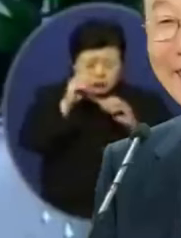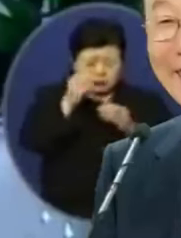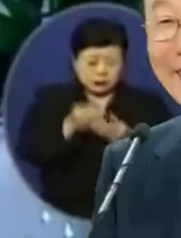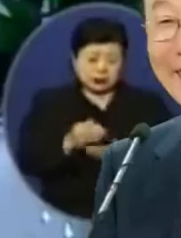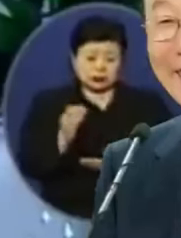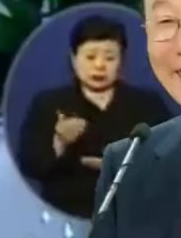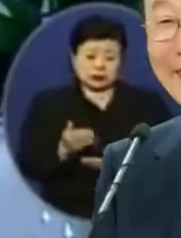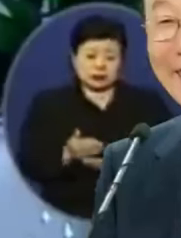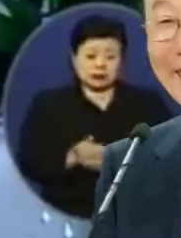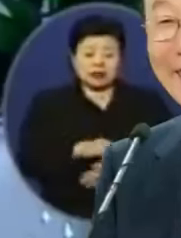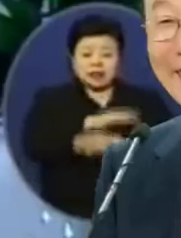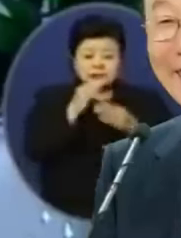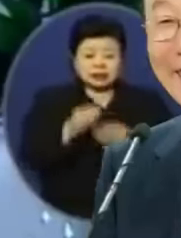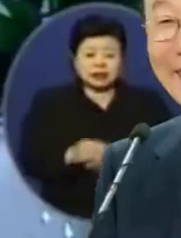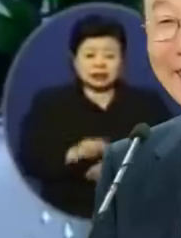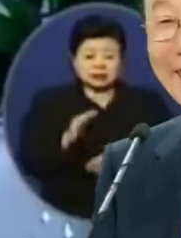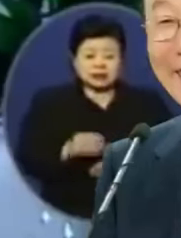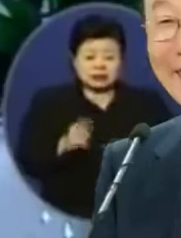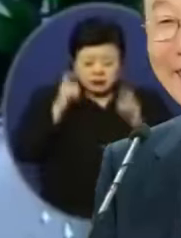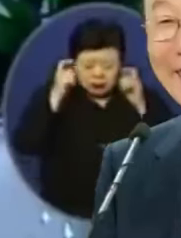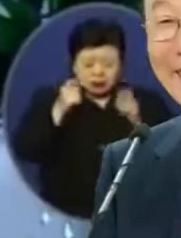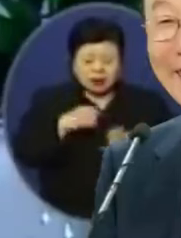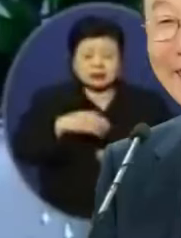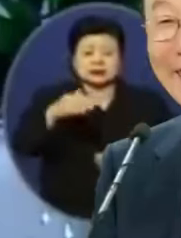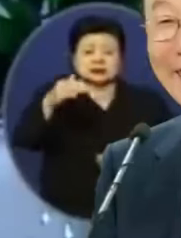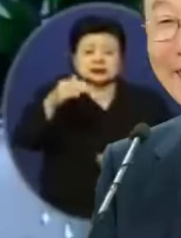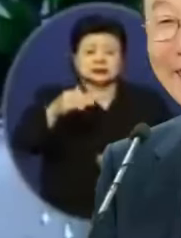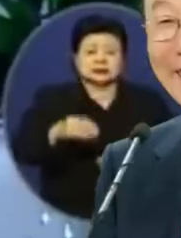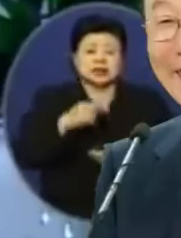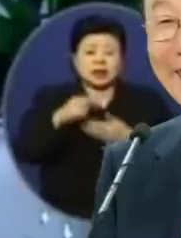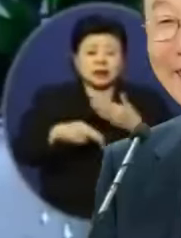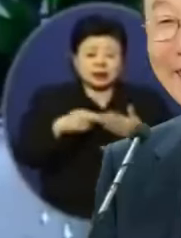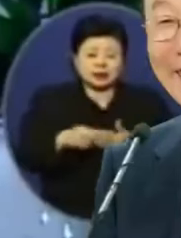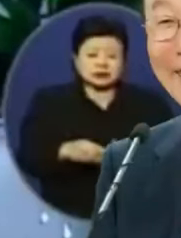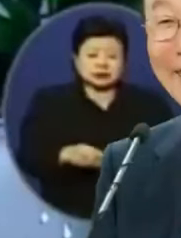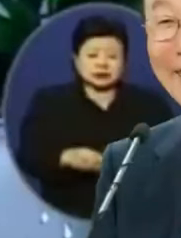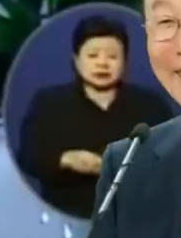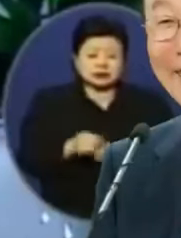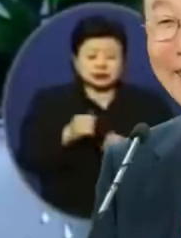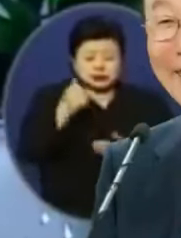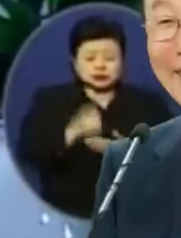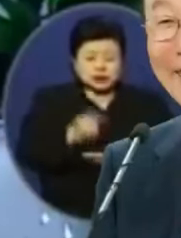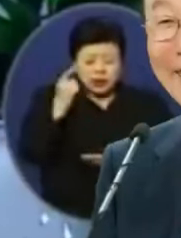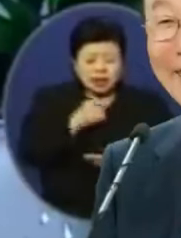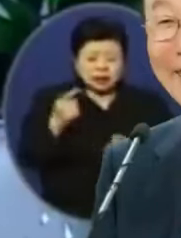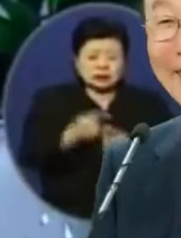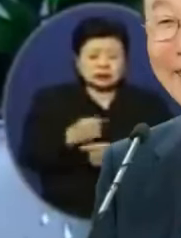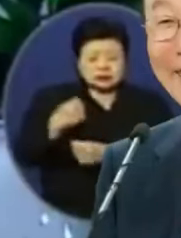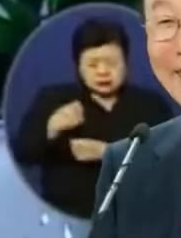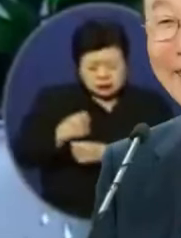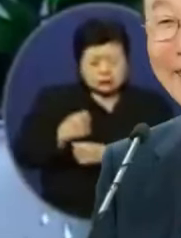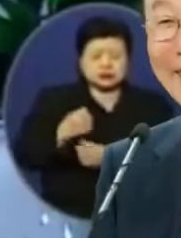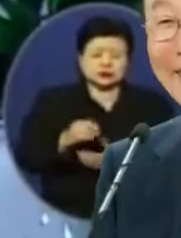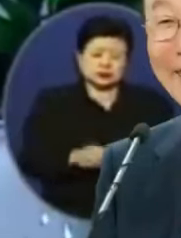입었도다. 우리는 다 그런 생각에 가게 제 길로 갔거늘 야훼께서는 우리 무리의 죄악을 죄에게